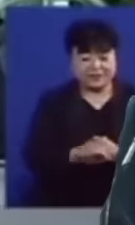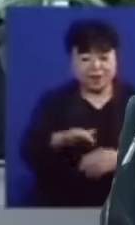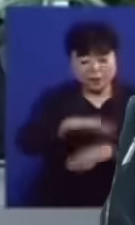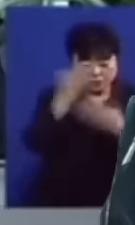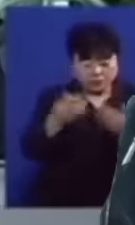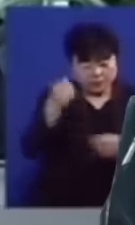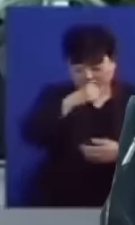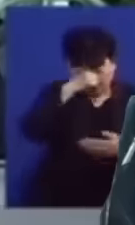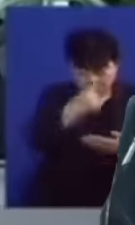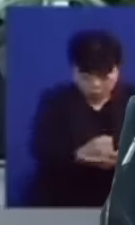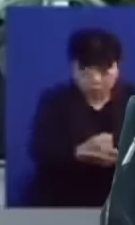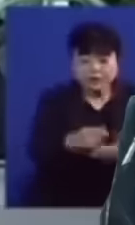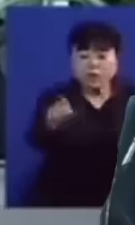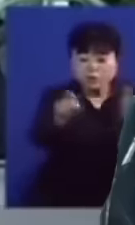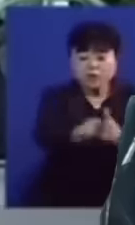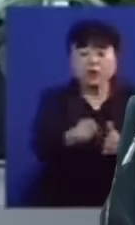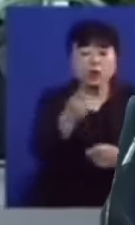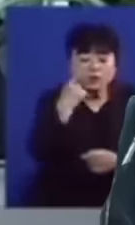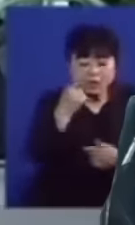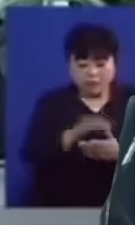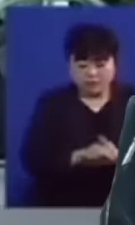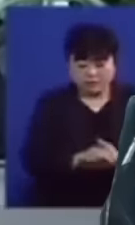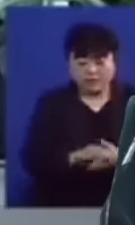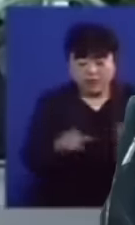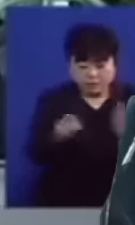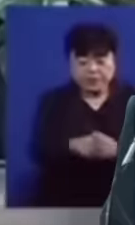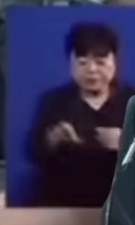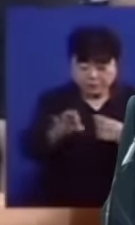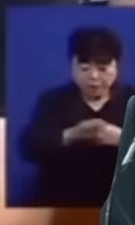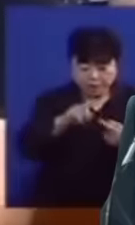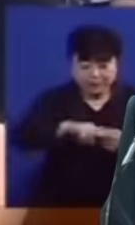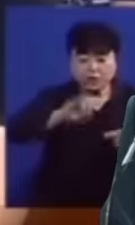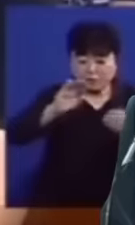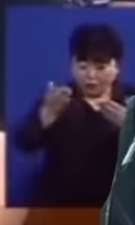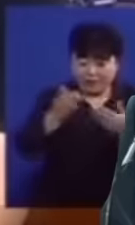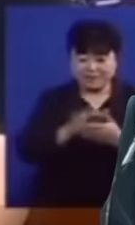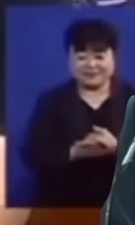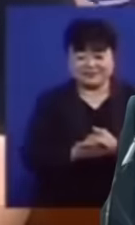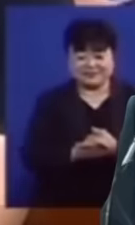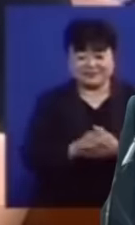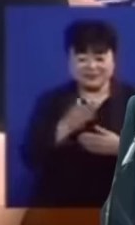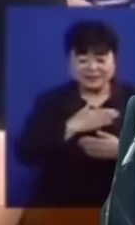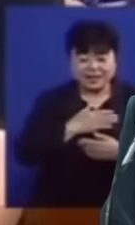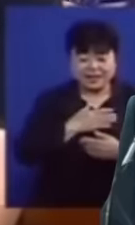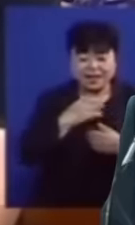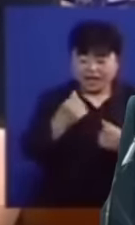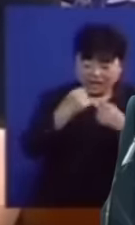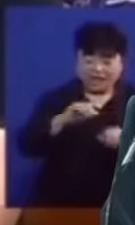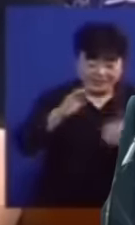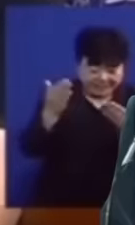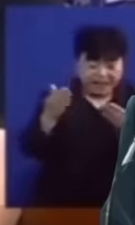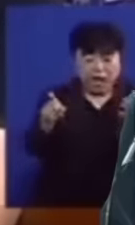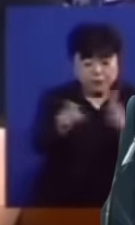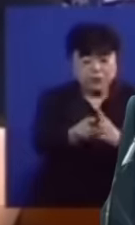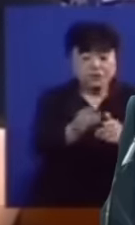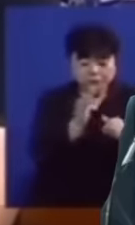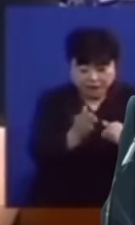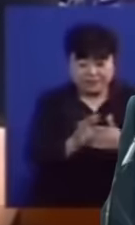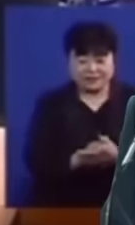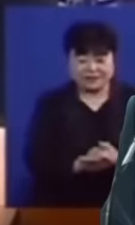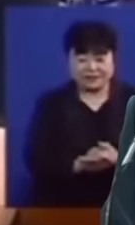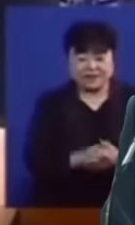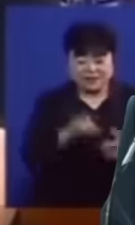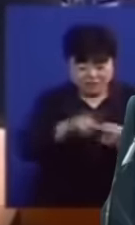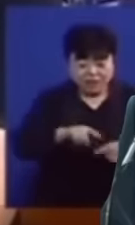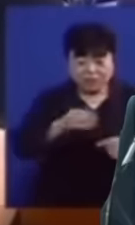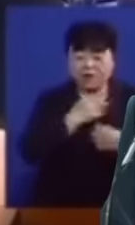범사에 형통한다고 믿으십시오. 믿으면 그래 된다고요. 나는 강건하게 된다고 믿으십시오. 그러면